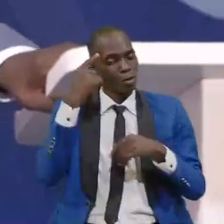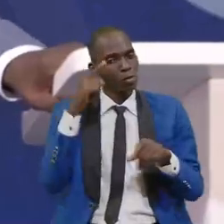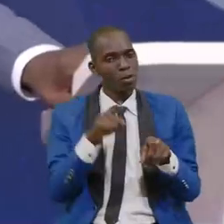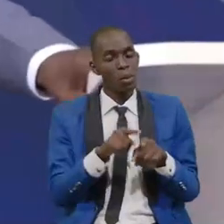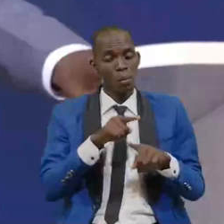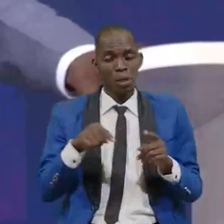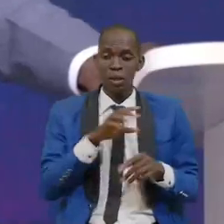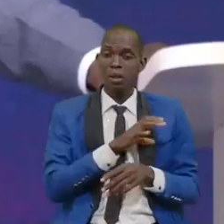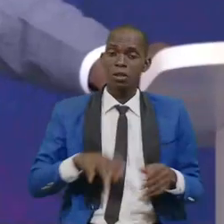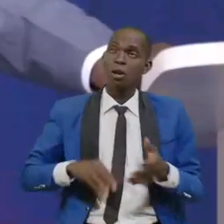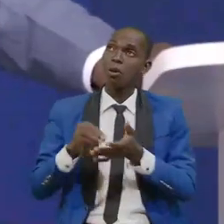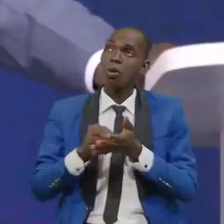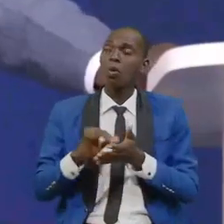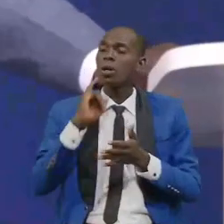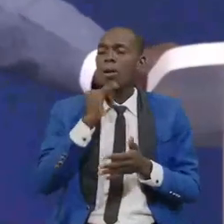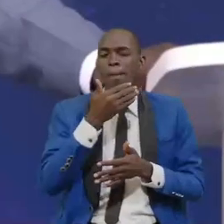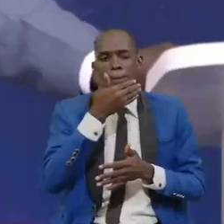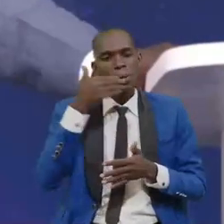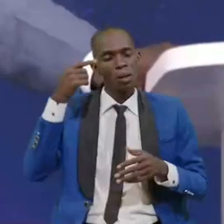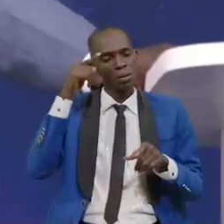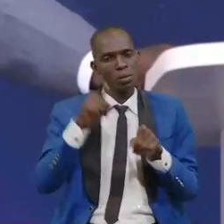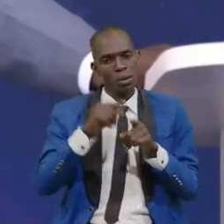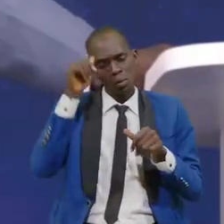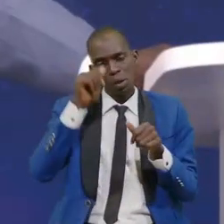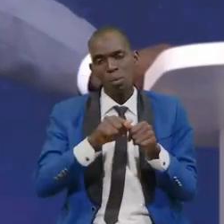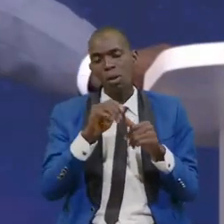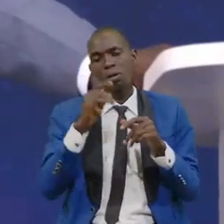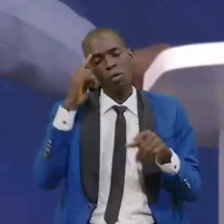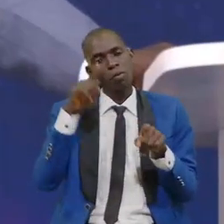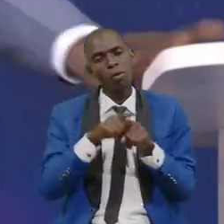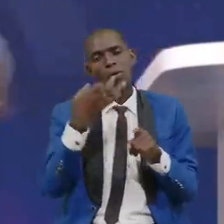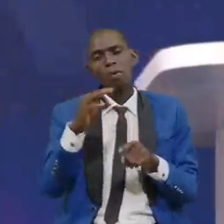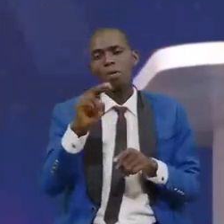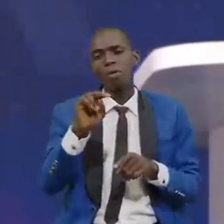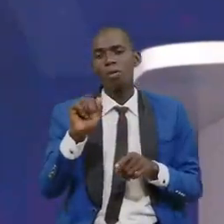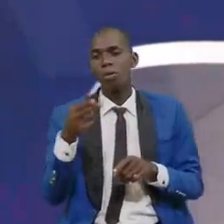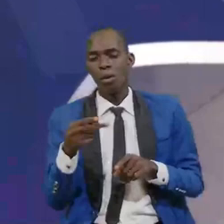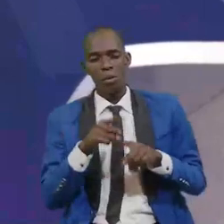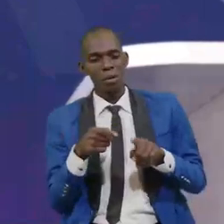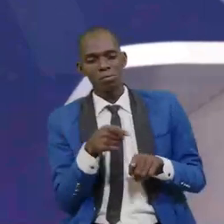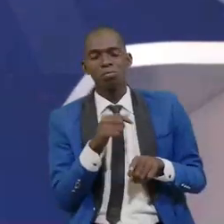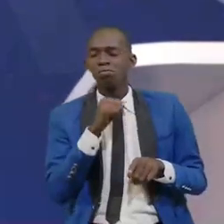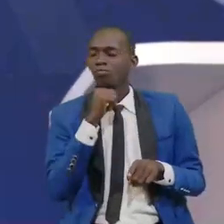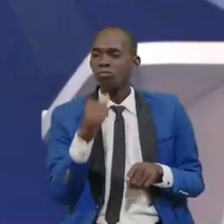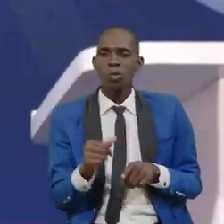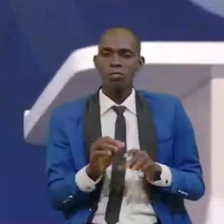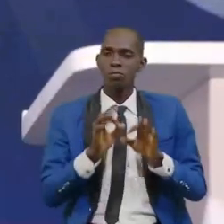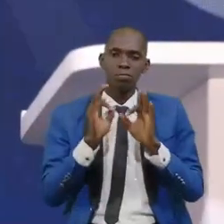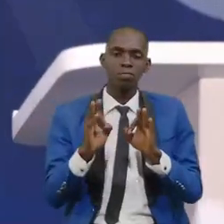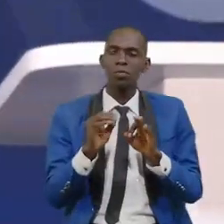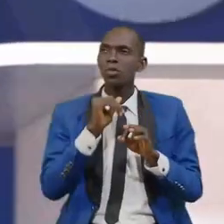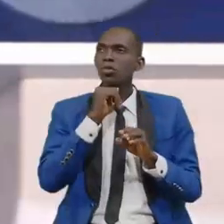meilleure alliance. Il y a l'alliance aaronique, mais celle-là est la meilleure. Il y a